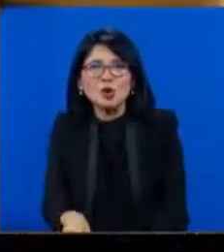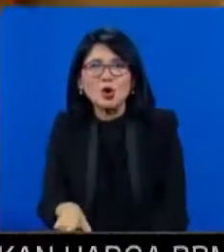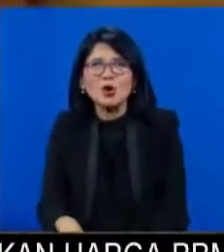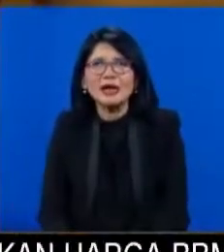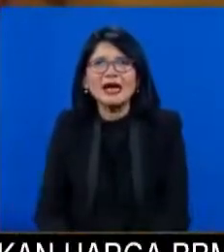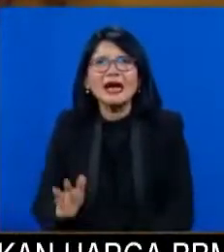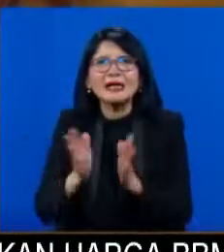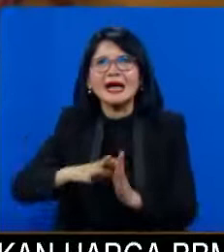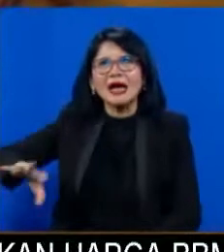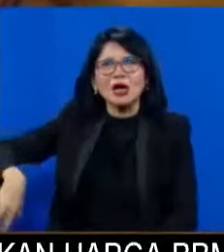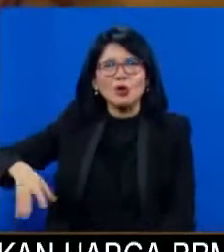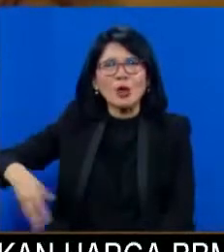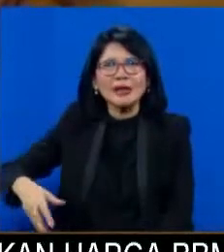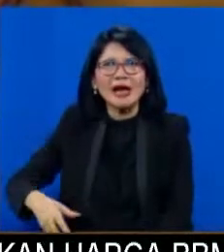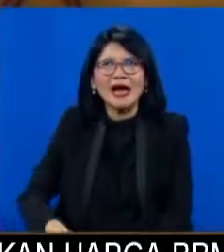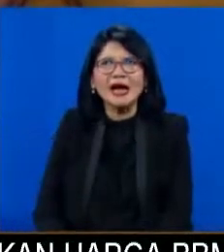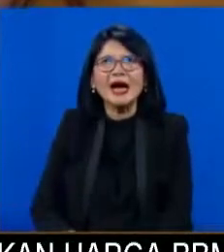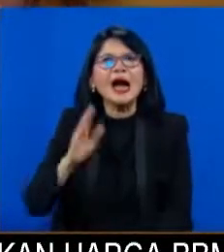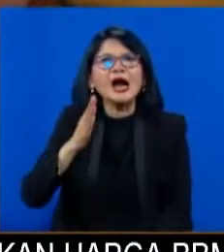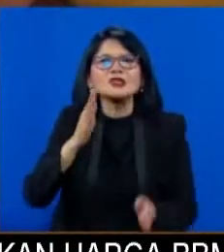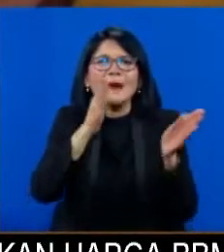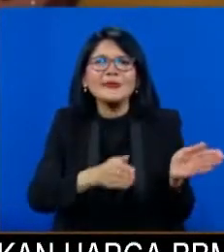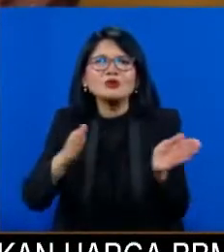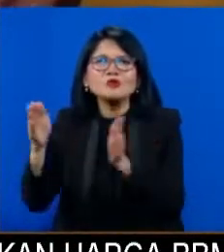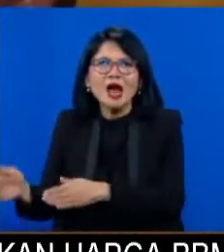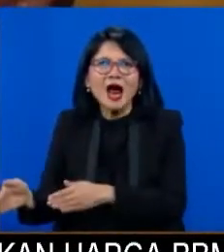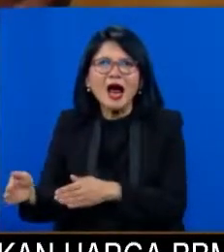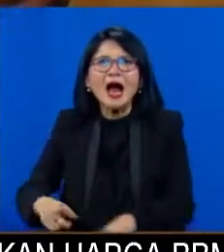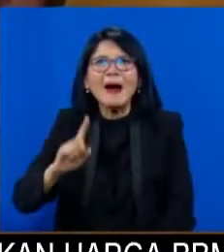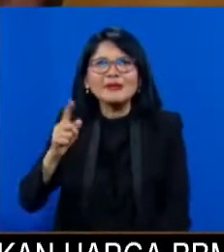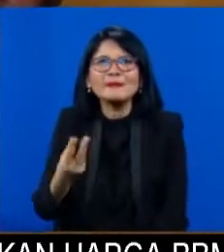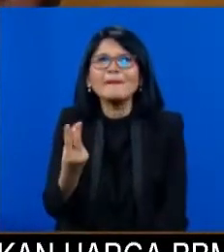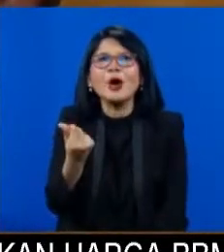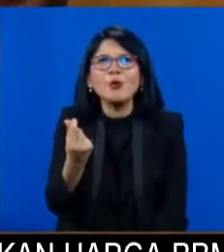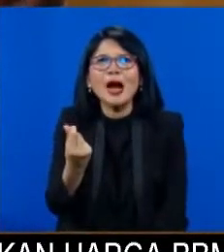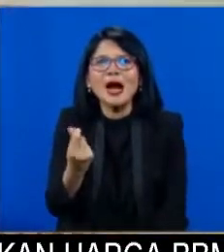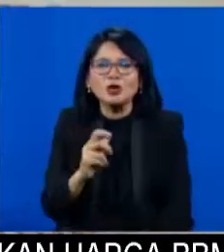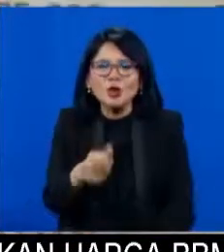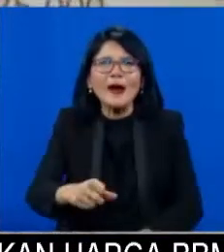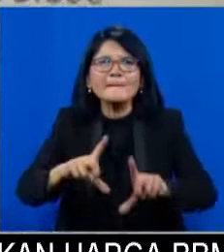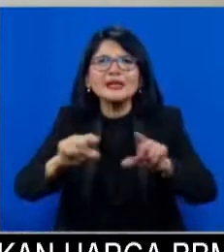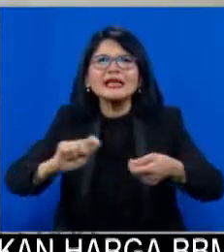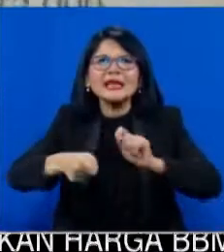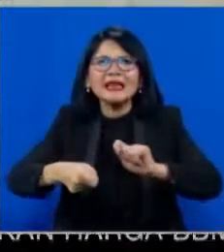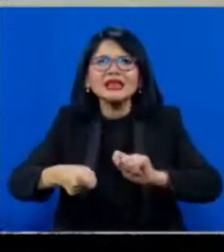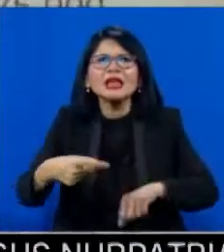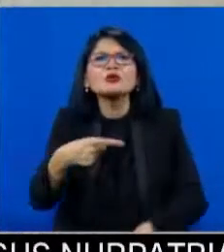bersama keluarganya bahkan terpaksa harus menunda perjalanan karena uang yang dibawa untuk membeli tiket ternyata kurang.